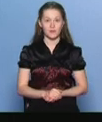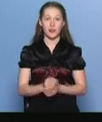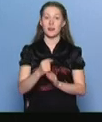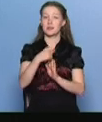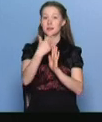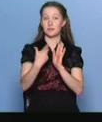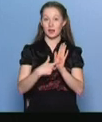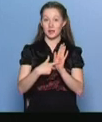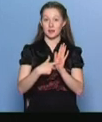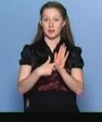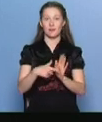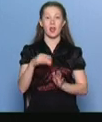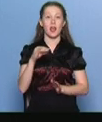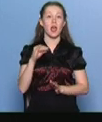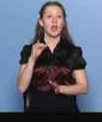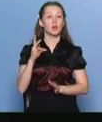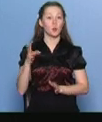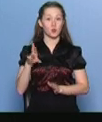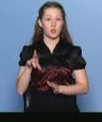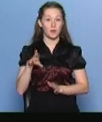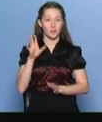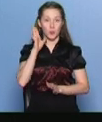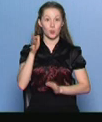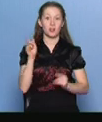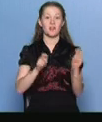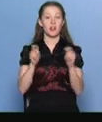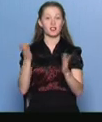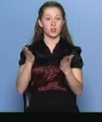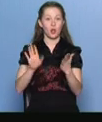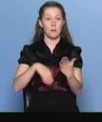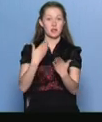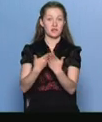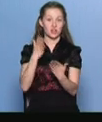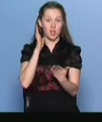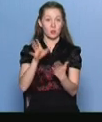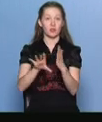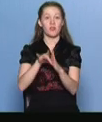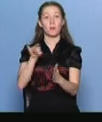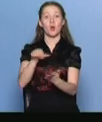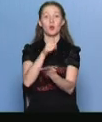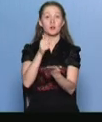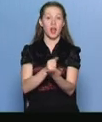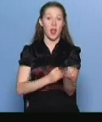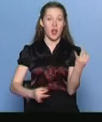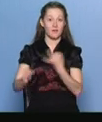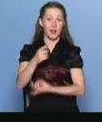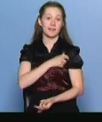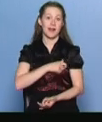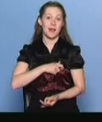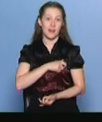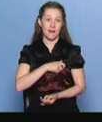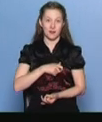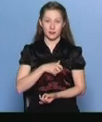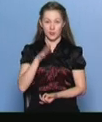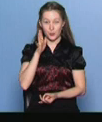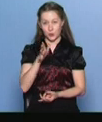17 июня будет конференция, которая будет посвящена как раз выборам главы, на которой делегаты и